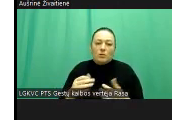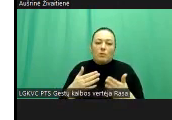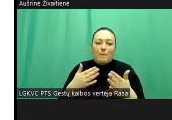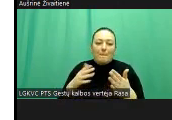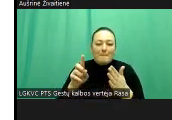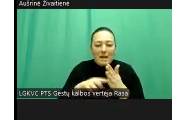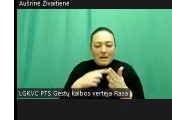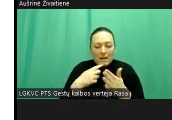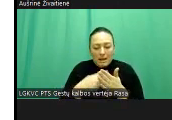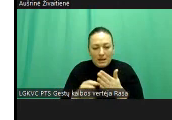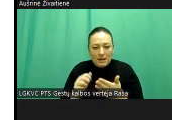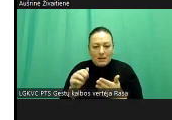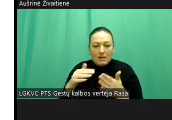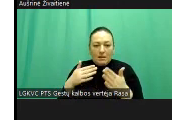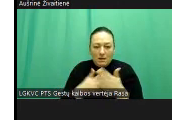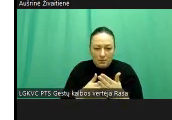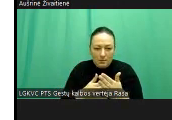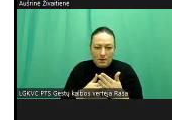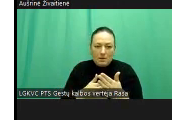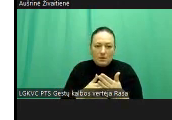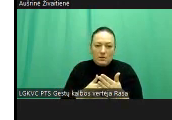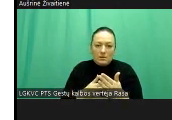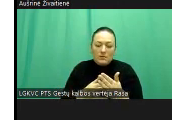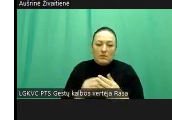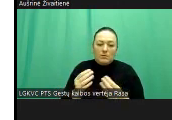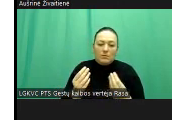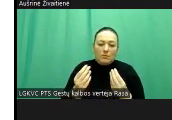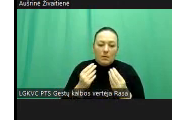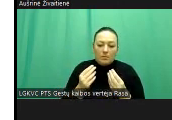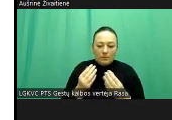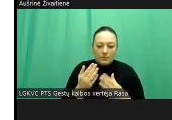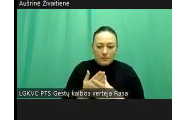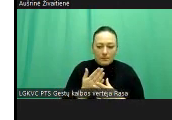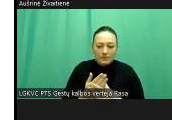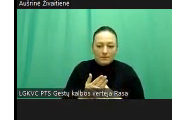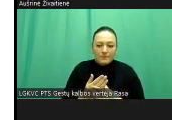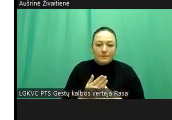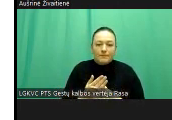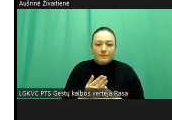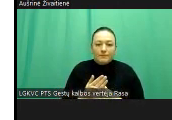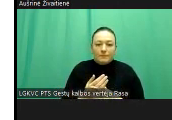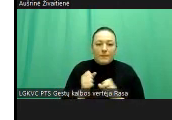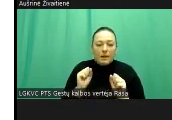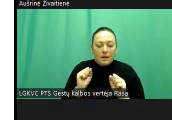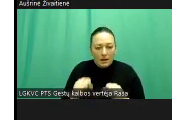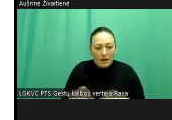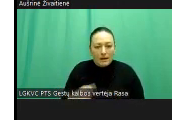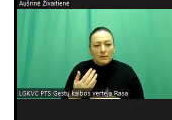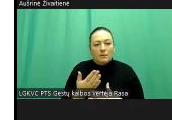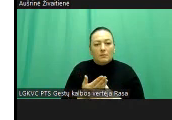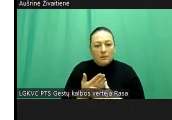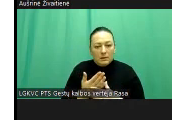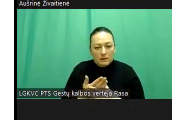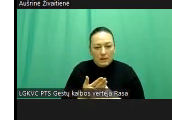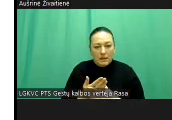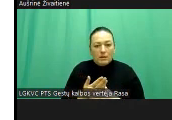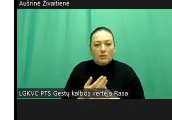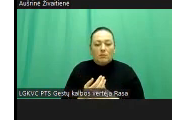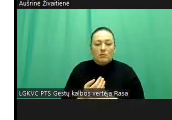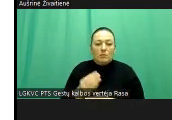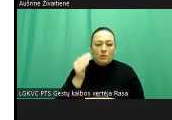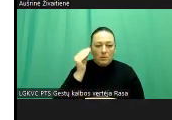pačiu palaikant mokyklų dalykų ribas, kurios jiems aktualios, gali padėti galingų